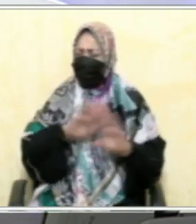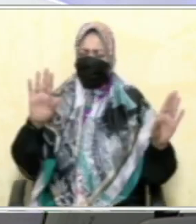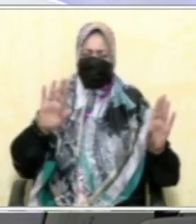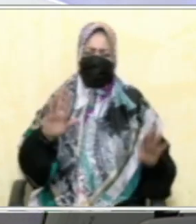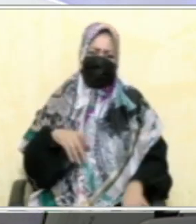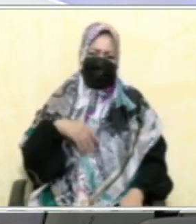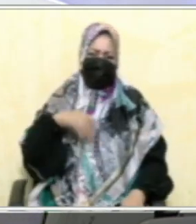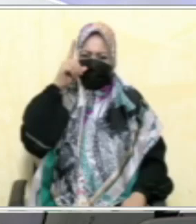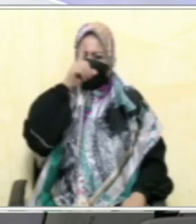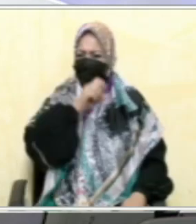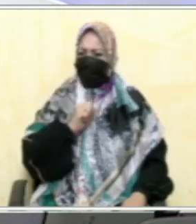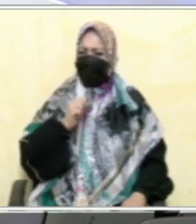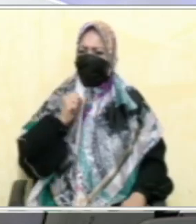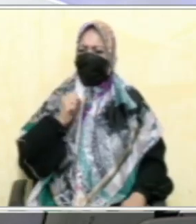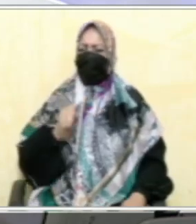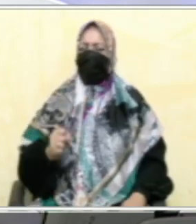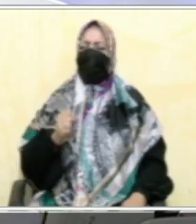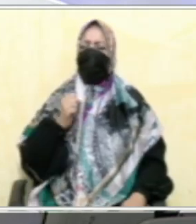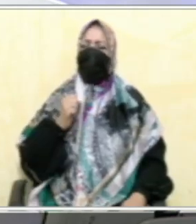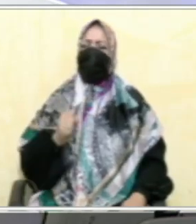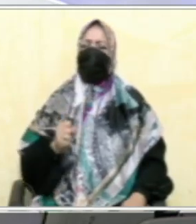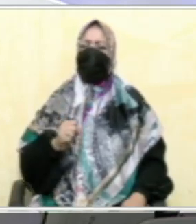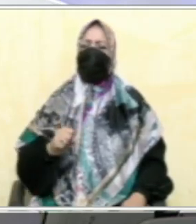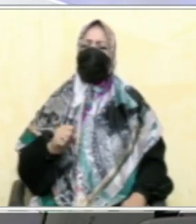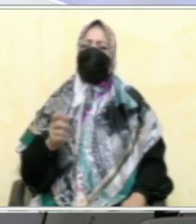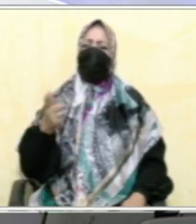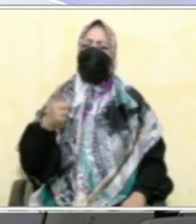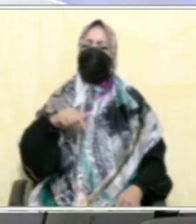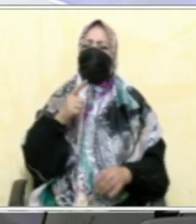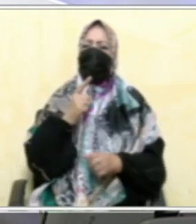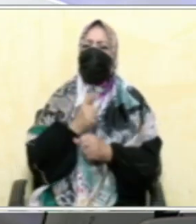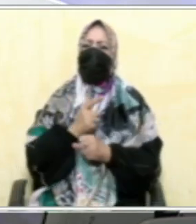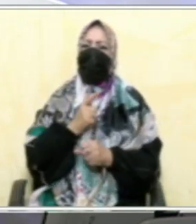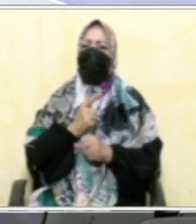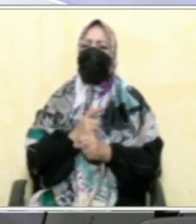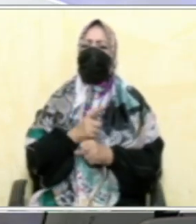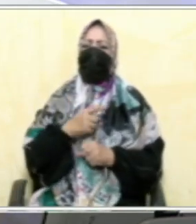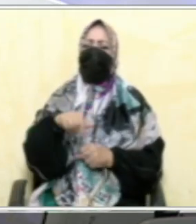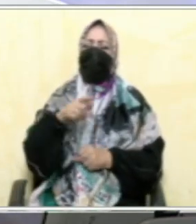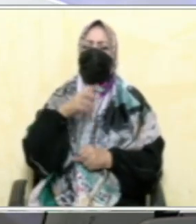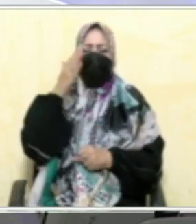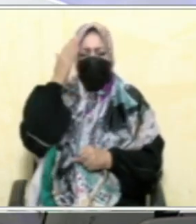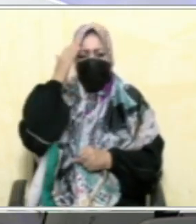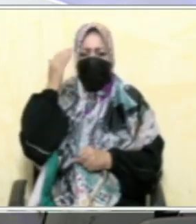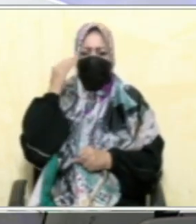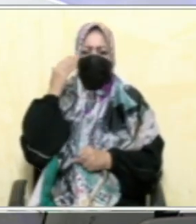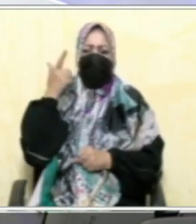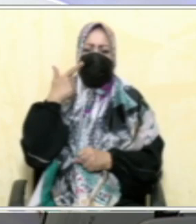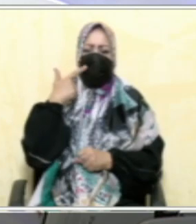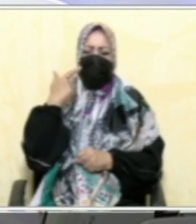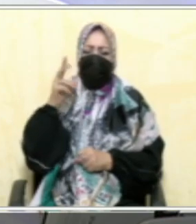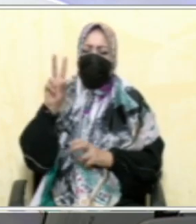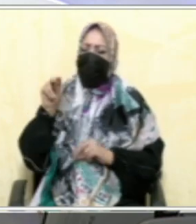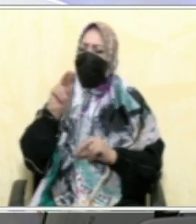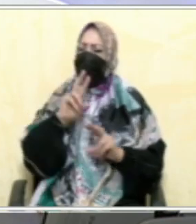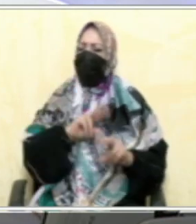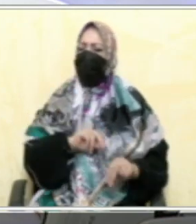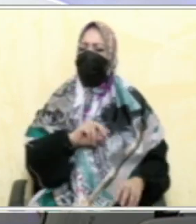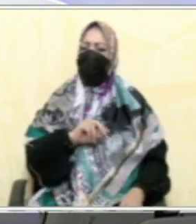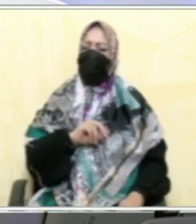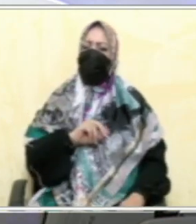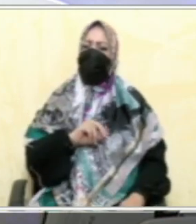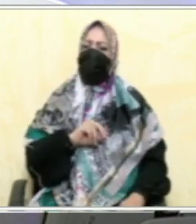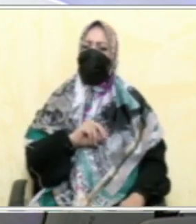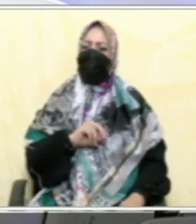ذكر ولا أنثى، أنت الآن أنت حاطينك على الطلبة، أي مساهمة وأي ترك لهم في الغش وأي مساعدة